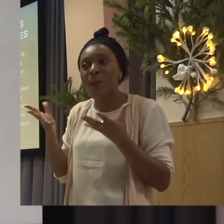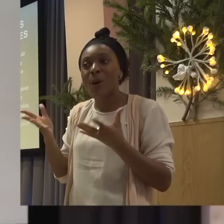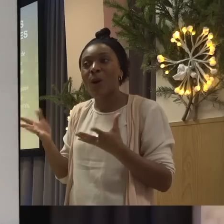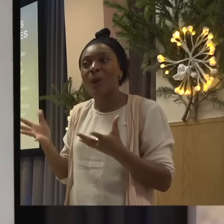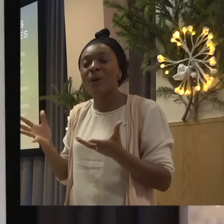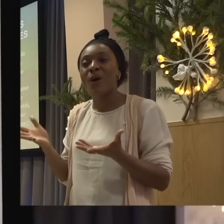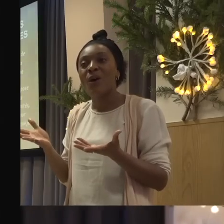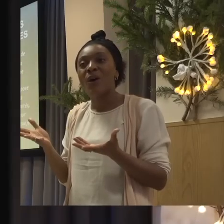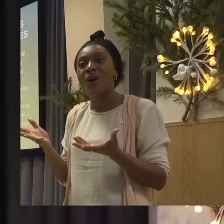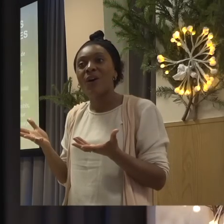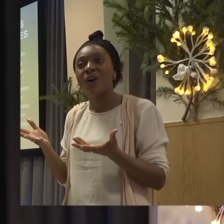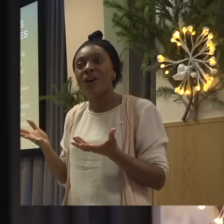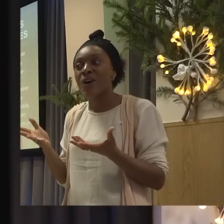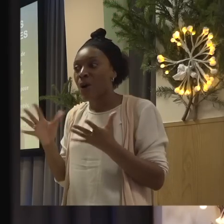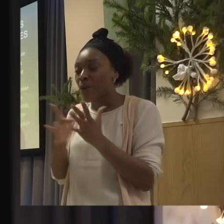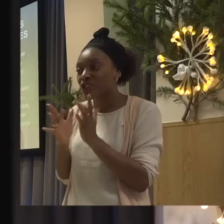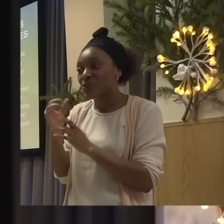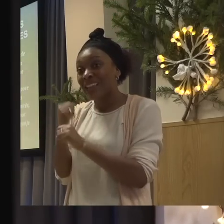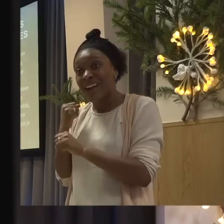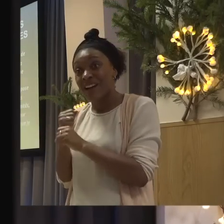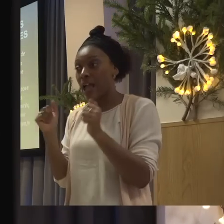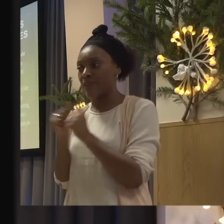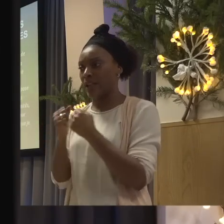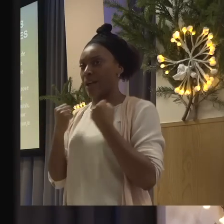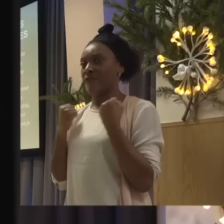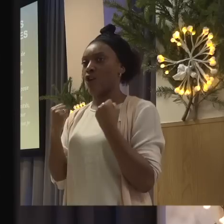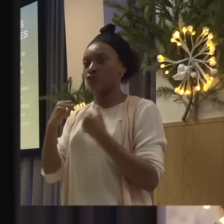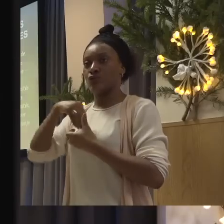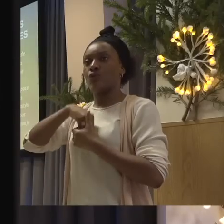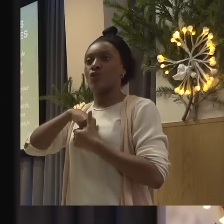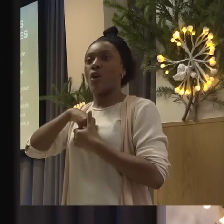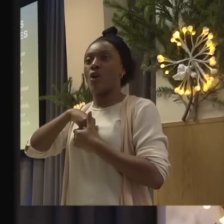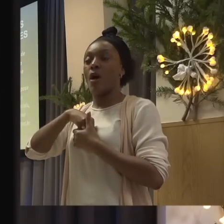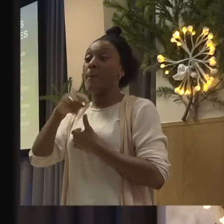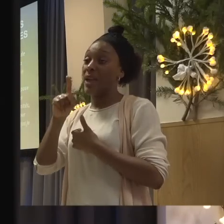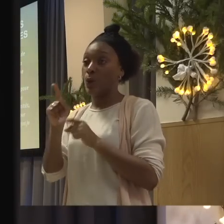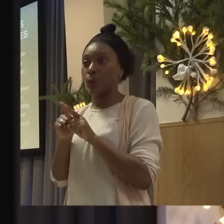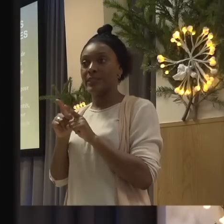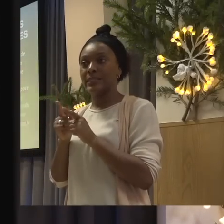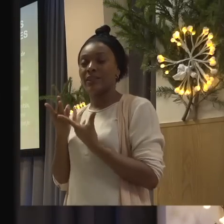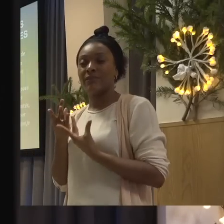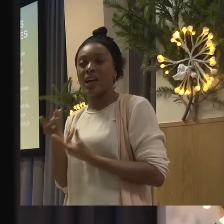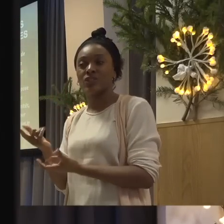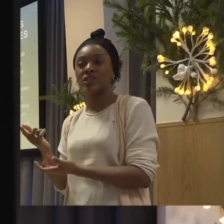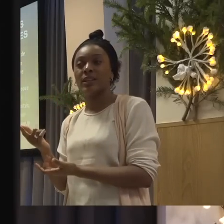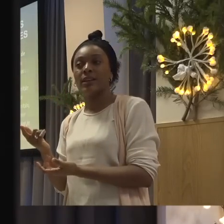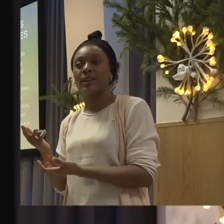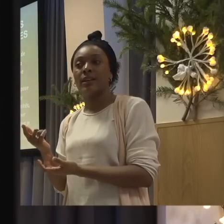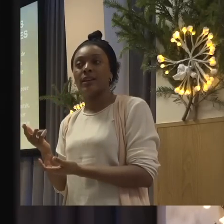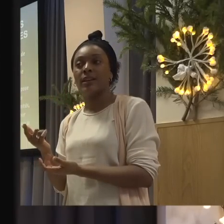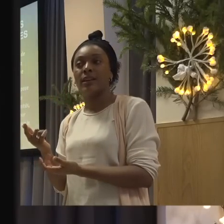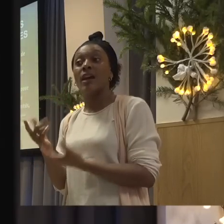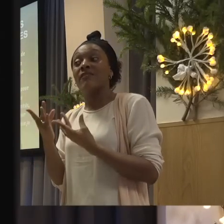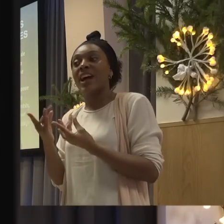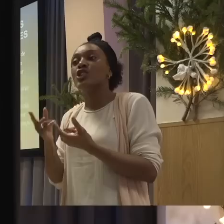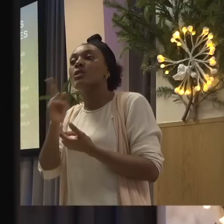a travaillé avec la force qu'il avait et les vulnérabilités qui étaient liées à la